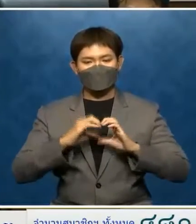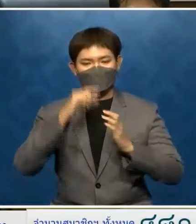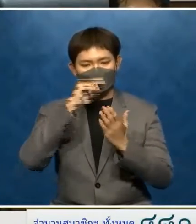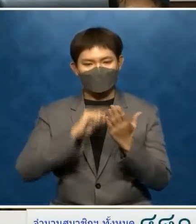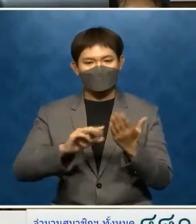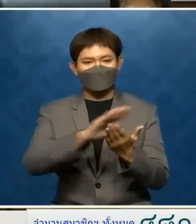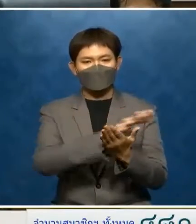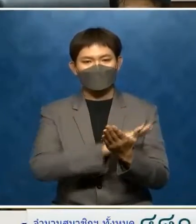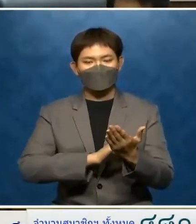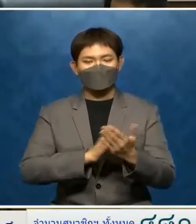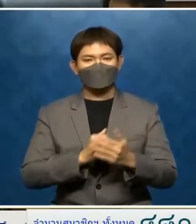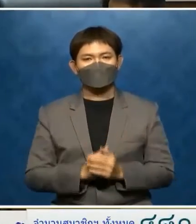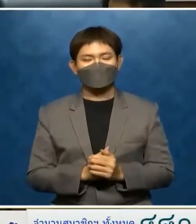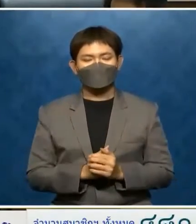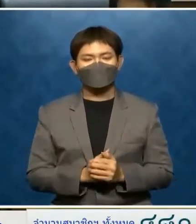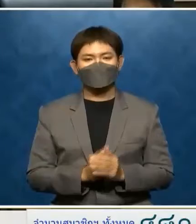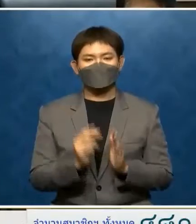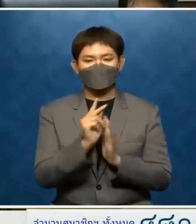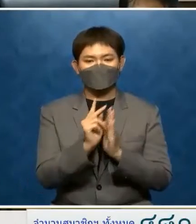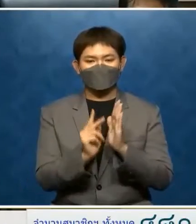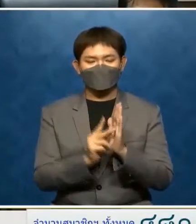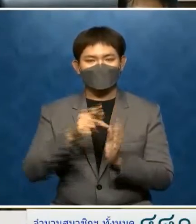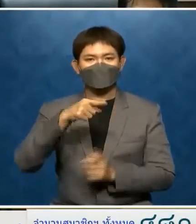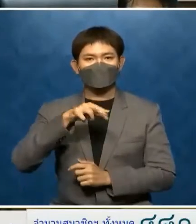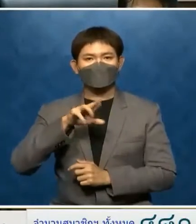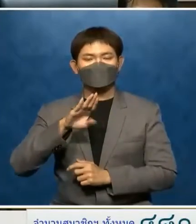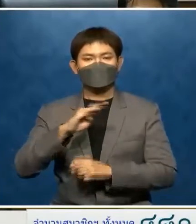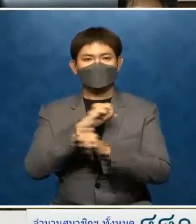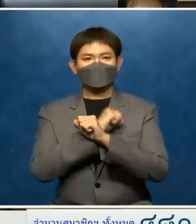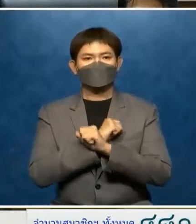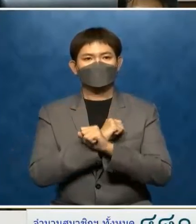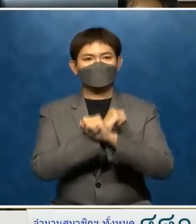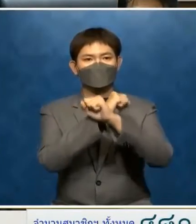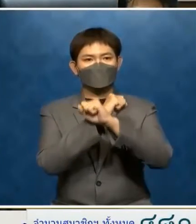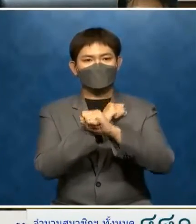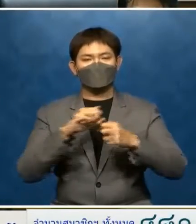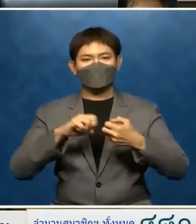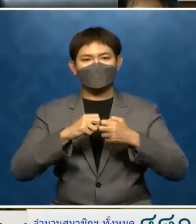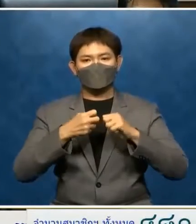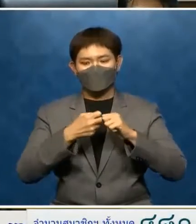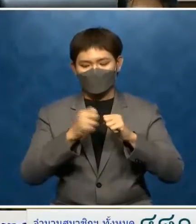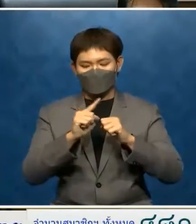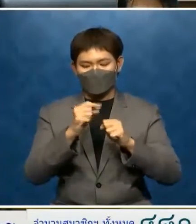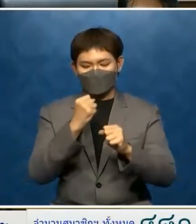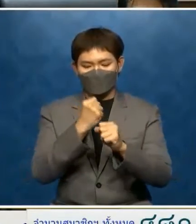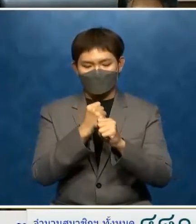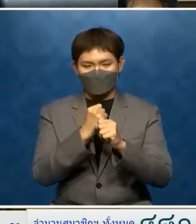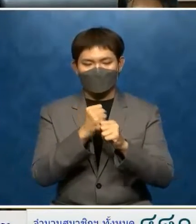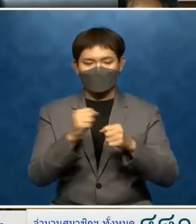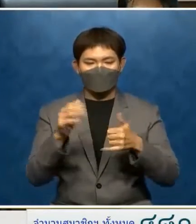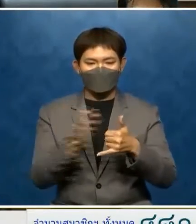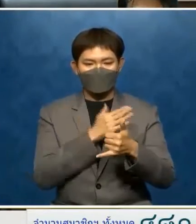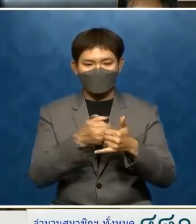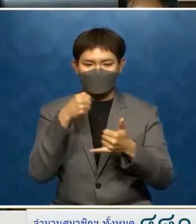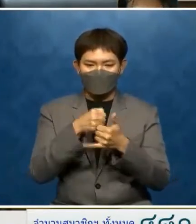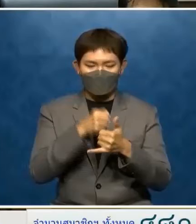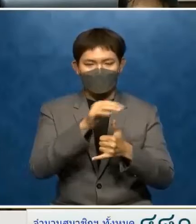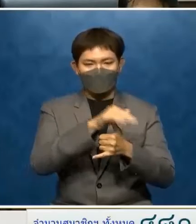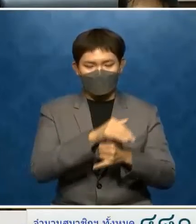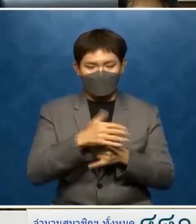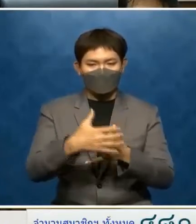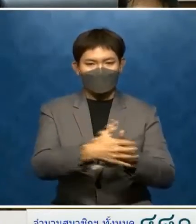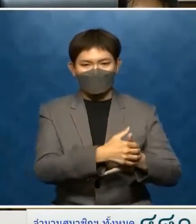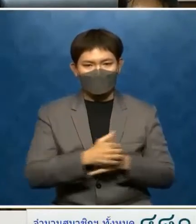ยค่ะร่างพระชบัญัติป้องกันะปราบรามการทรมาน และการกระทำให้บุคคลสูญหายพอสอ